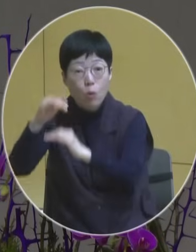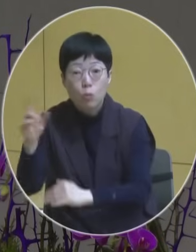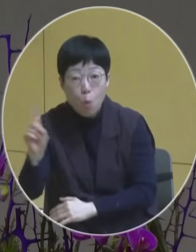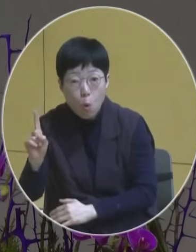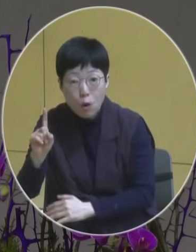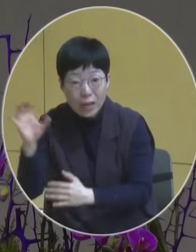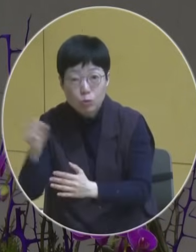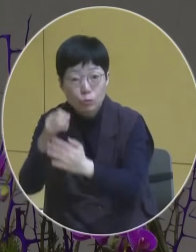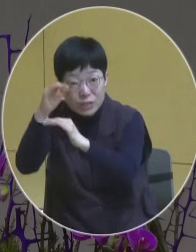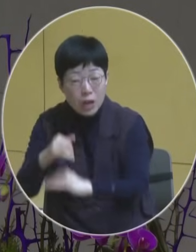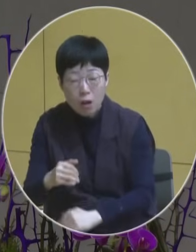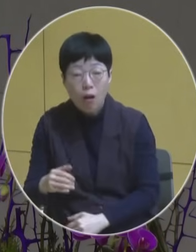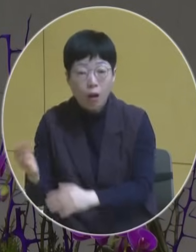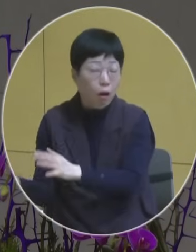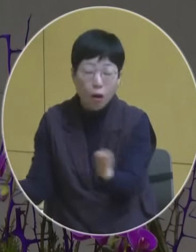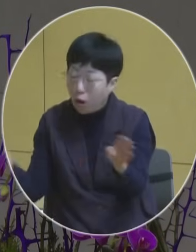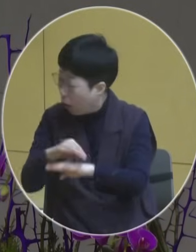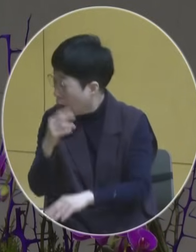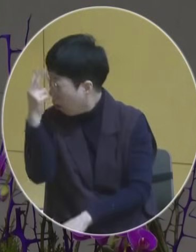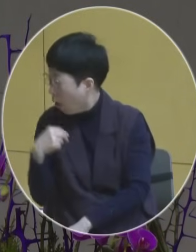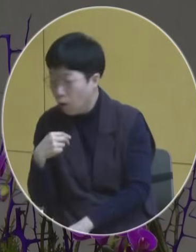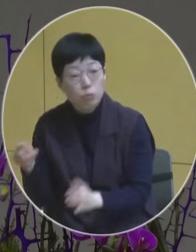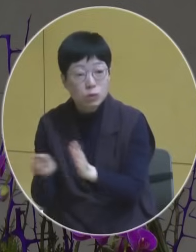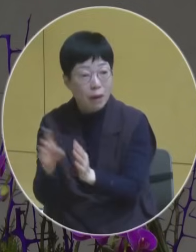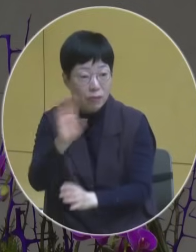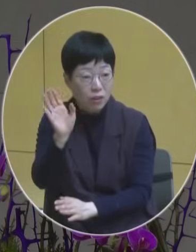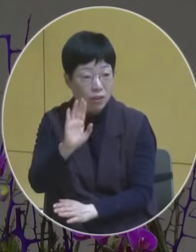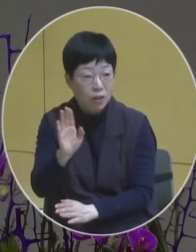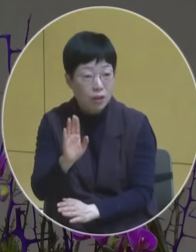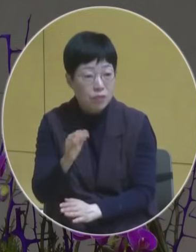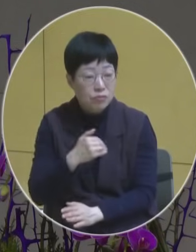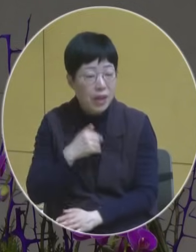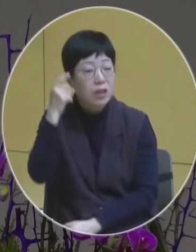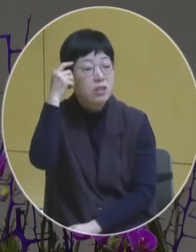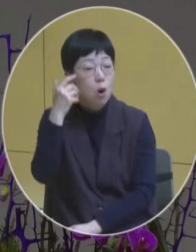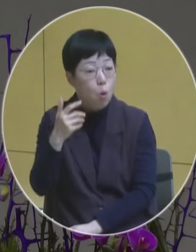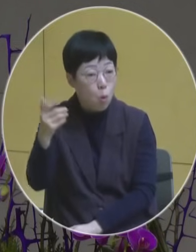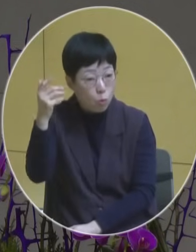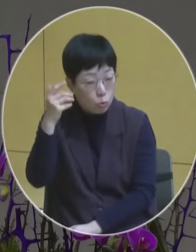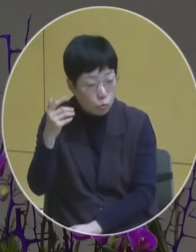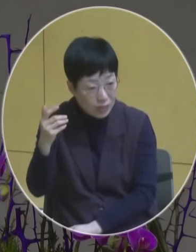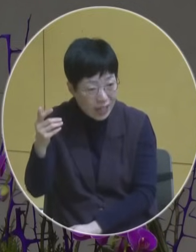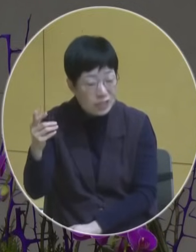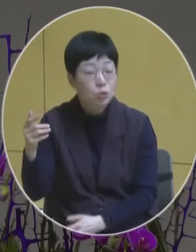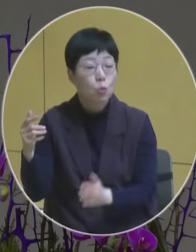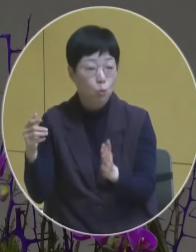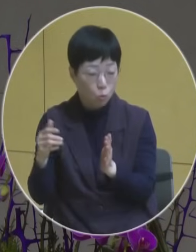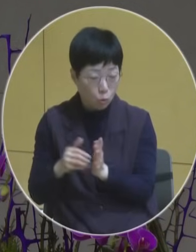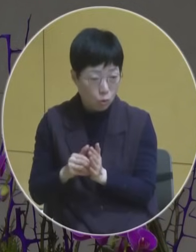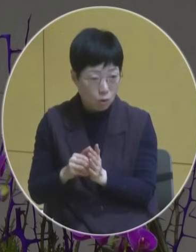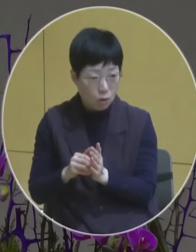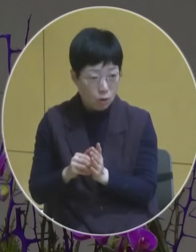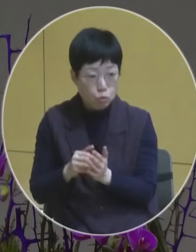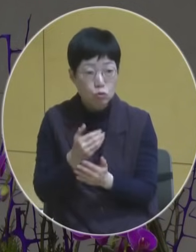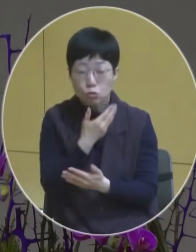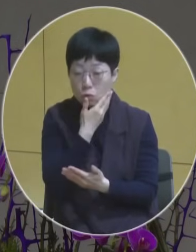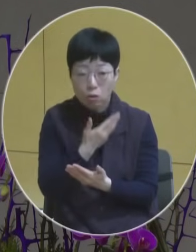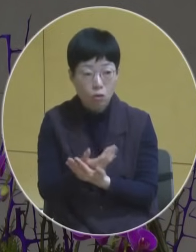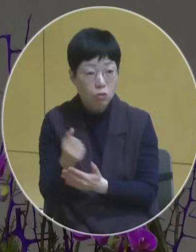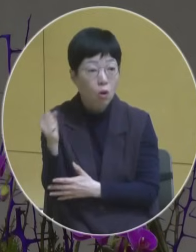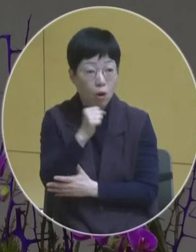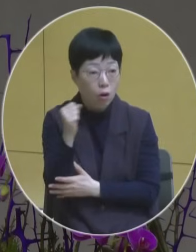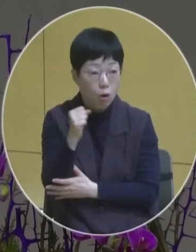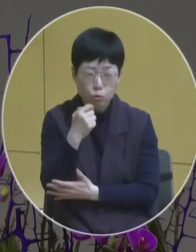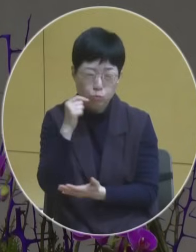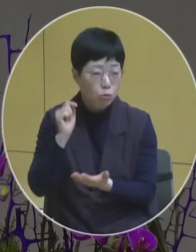됩니다. 덮어놓고 믿을 수는 없습니다. 왜냐하면 우리의 영혼까지, 일생뿐 아니라 영혼까지 좌우하는 이